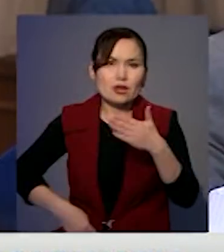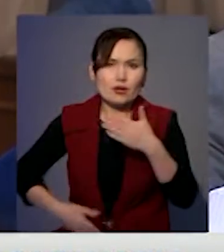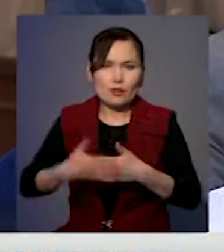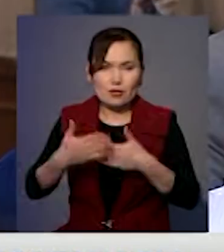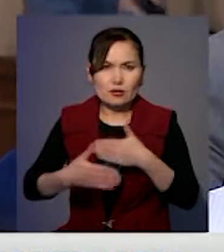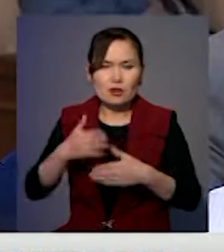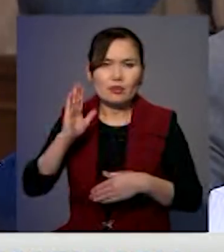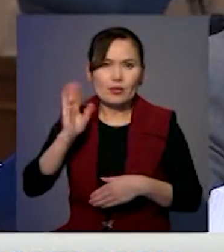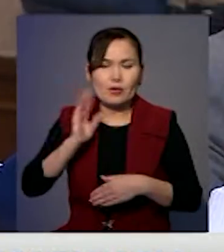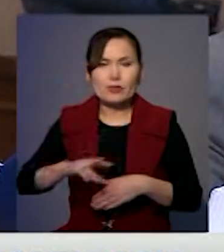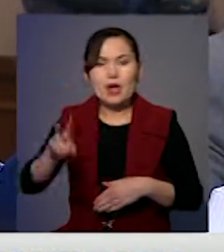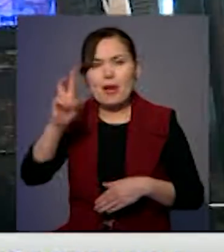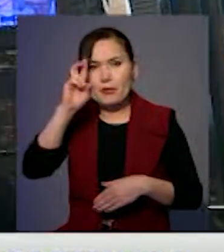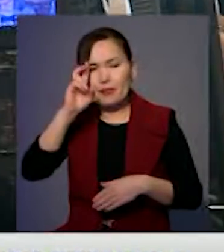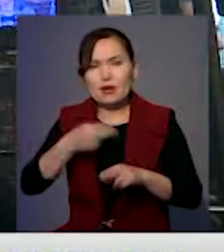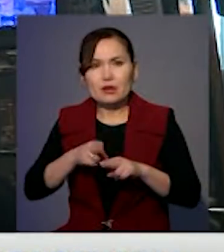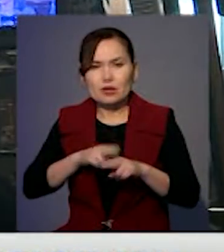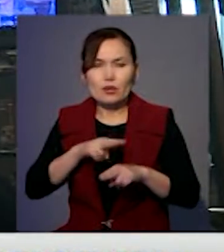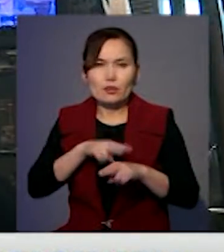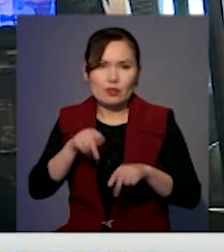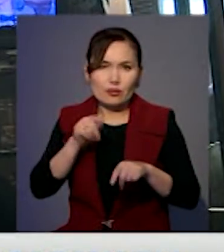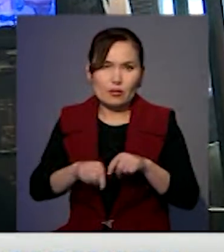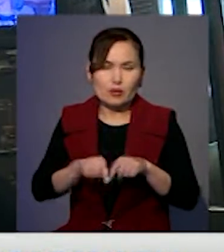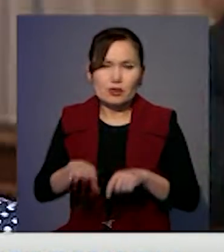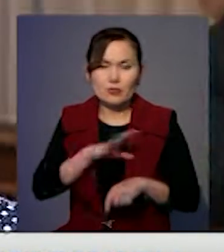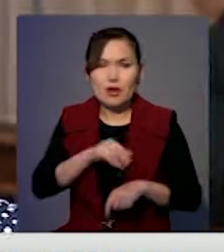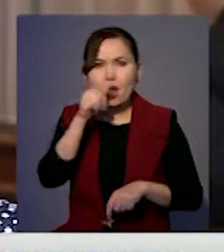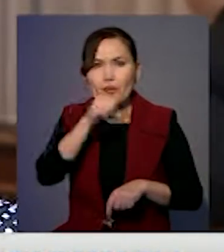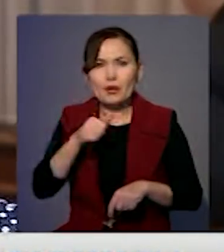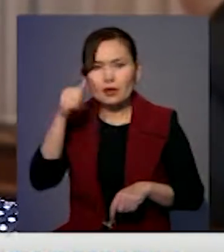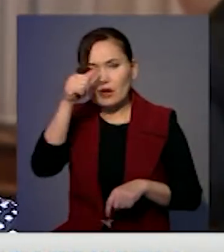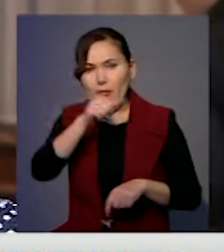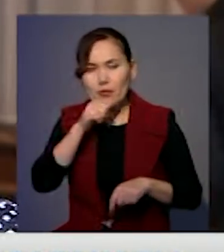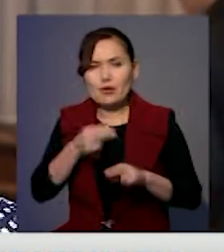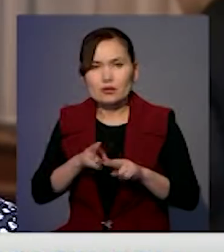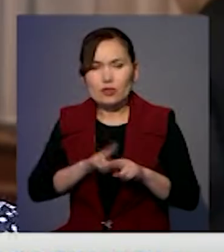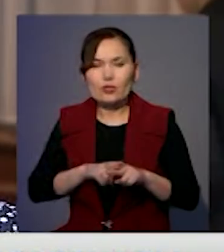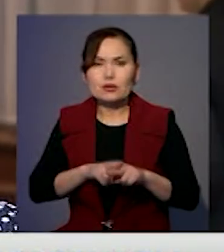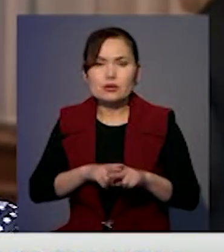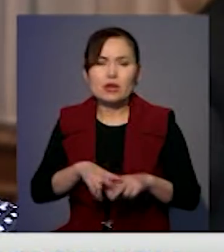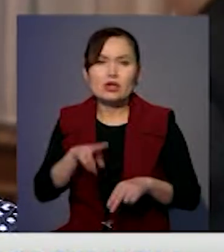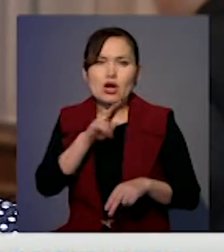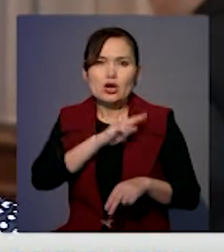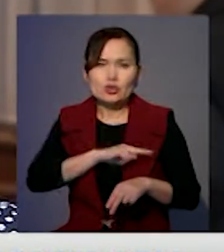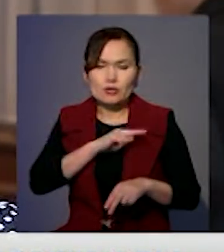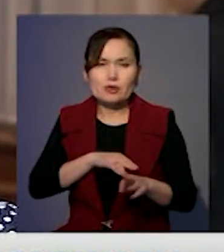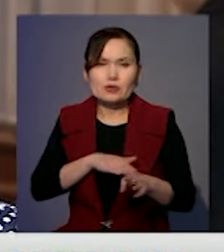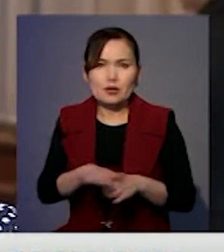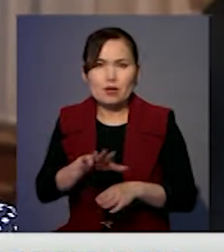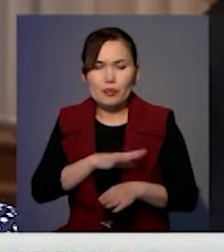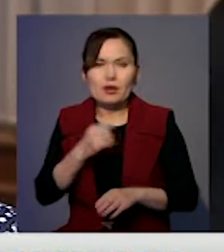предписание мемлекеттік инспектордан қойылды. Былтыр елдің нақты табысы артты 4,4%-ға.